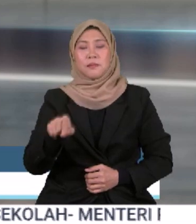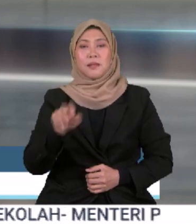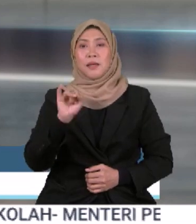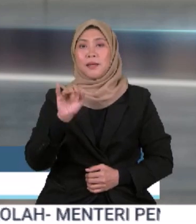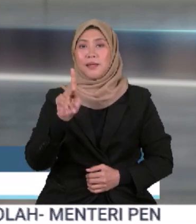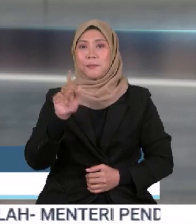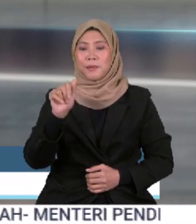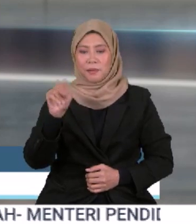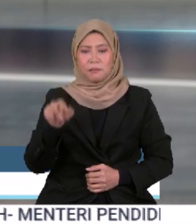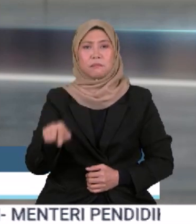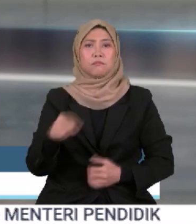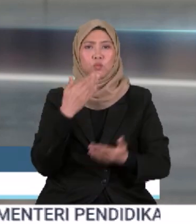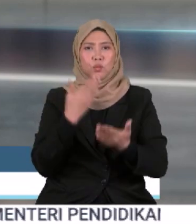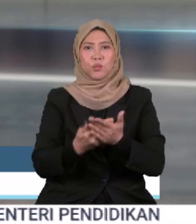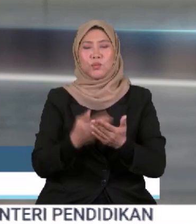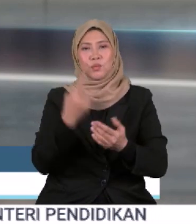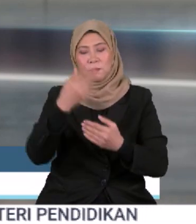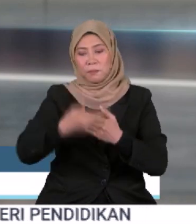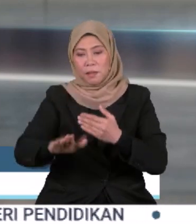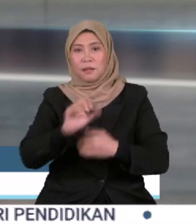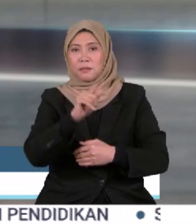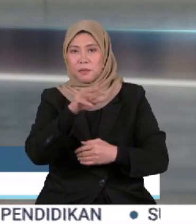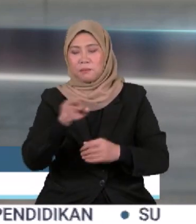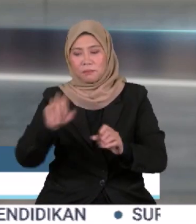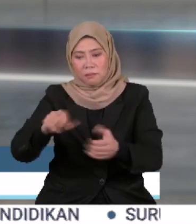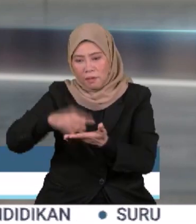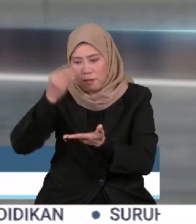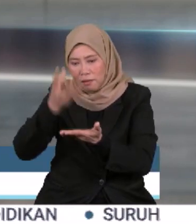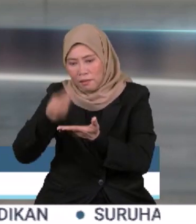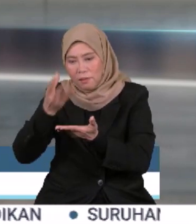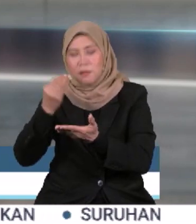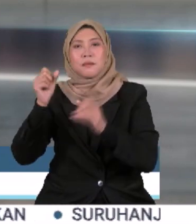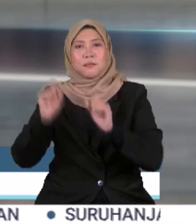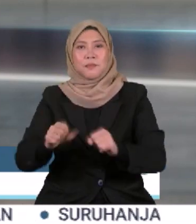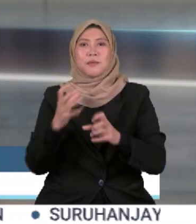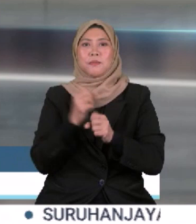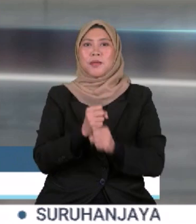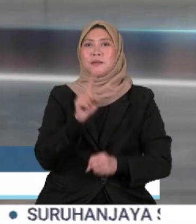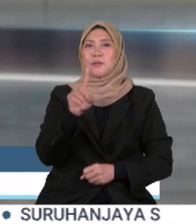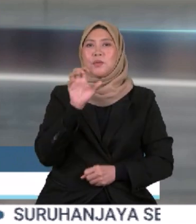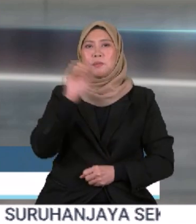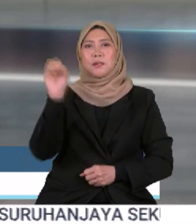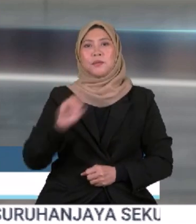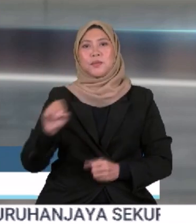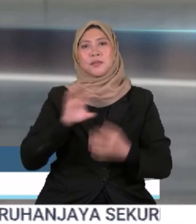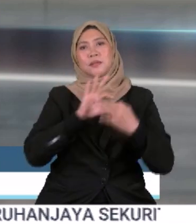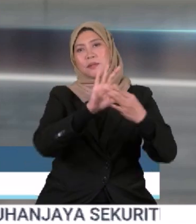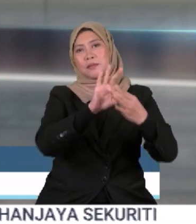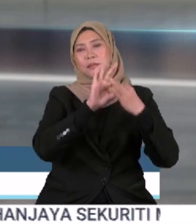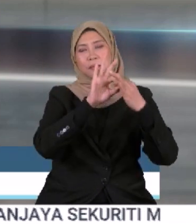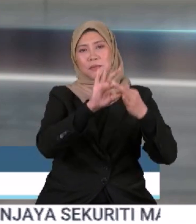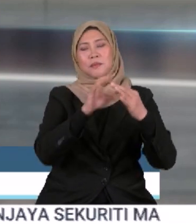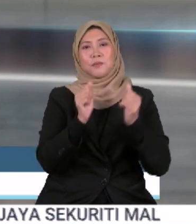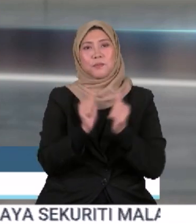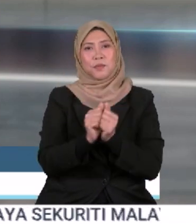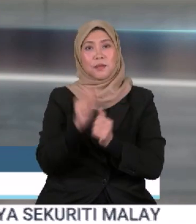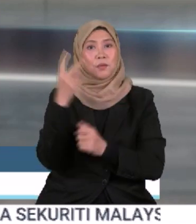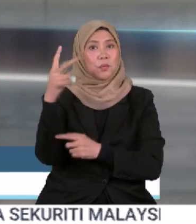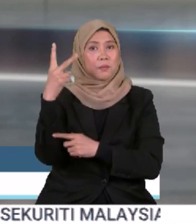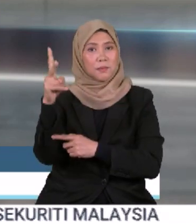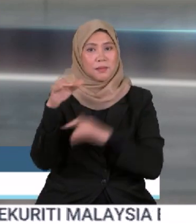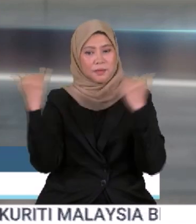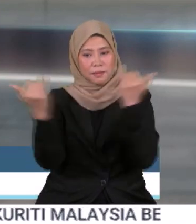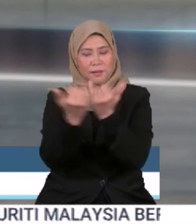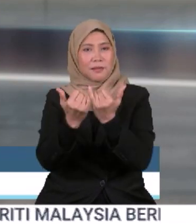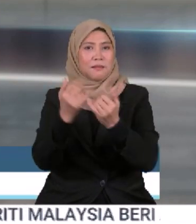berikutan kebulih pasaran lepasan ikbn Kuala Perlis yang mencapai 100% selain kerjasama strategik dengan 12